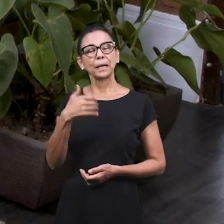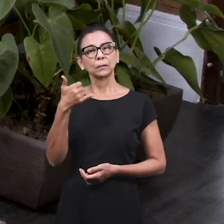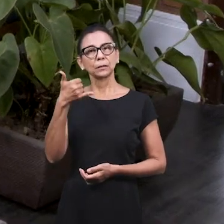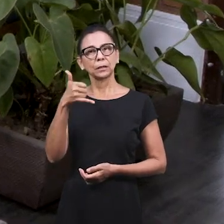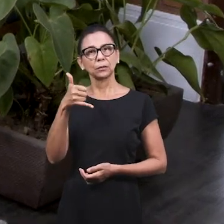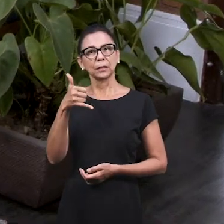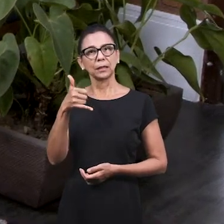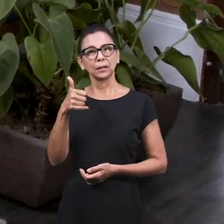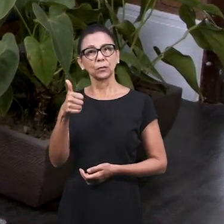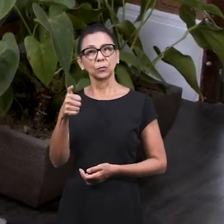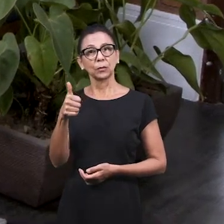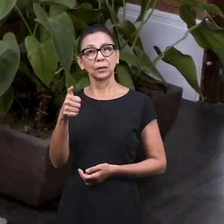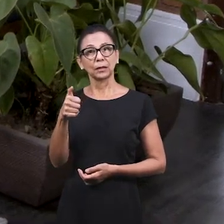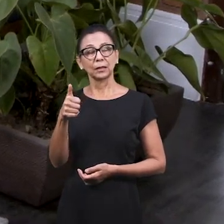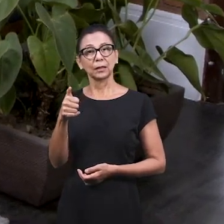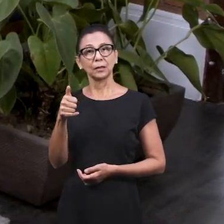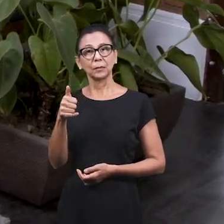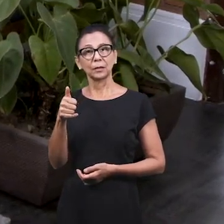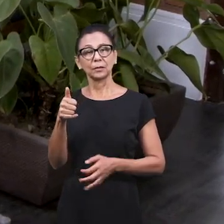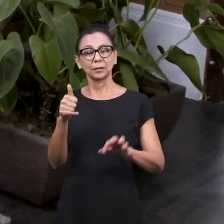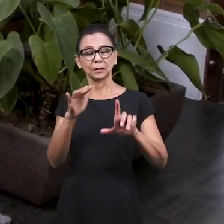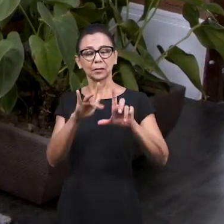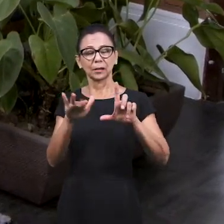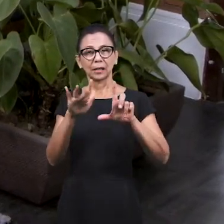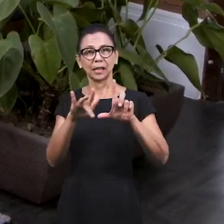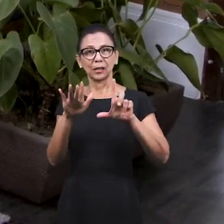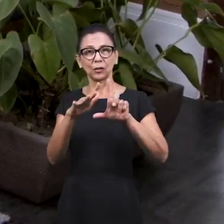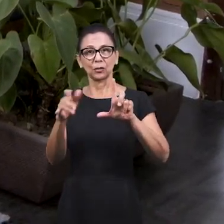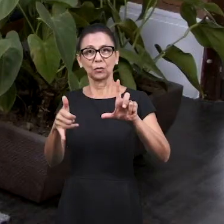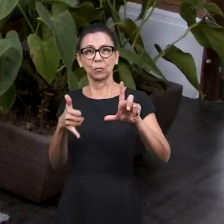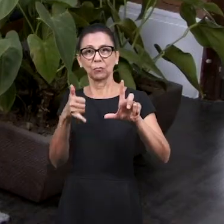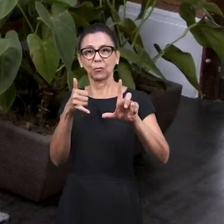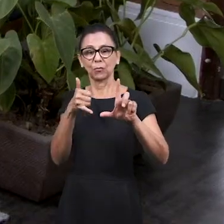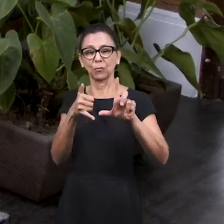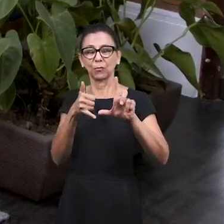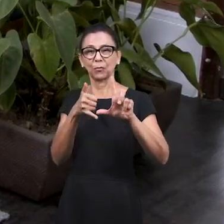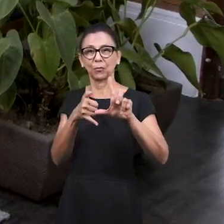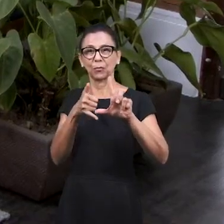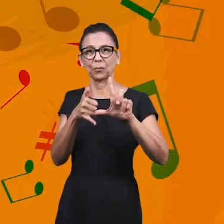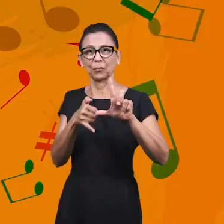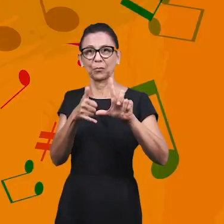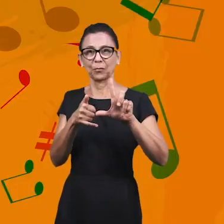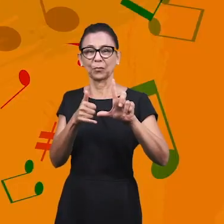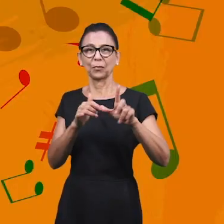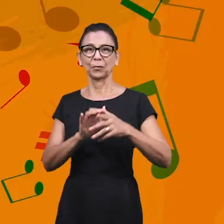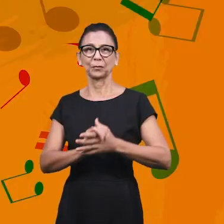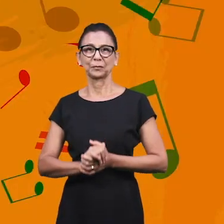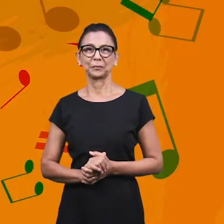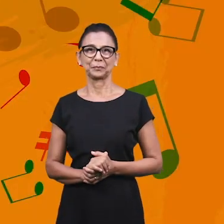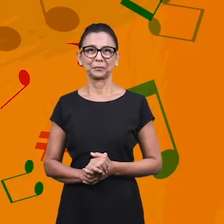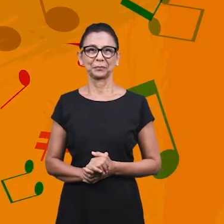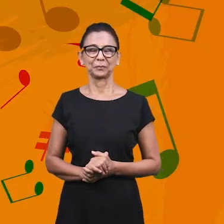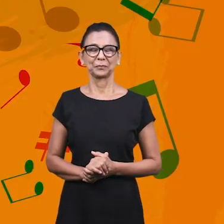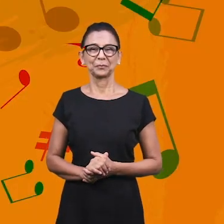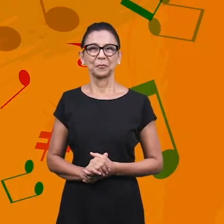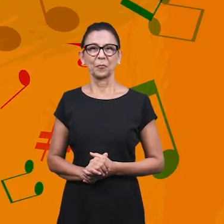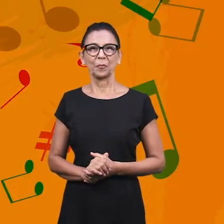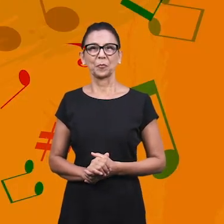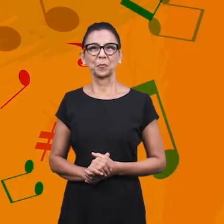garder le smartphone préparé et pointer vers le QR code qui va apparaître.